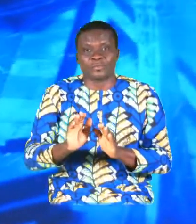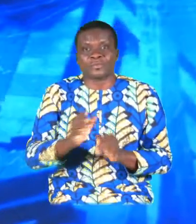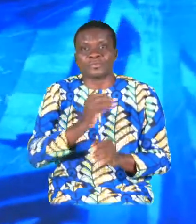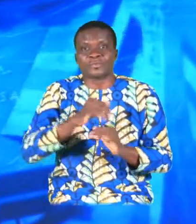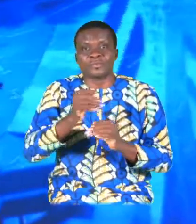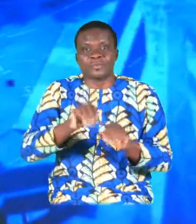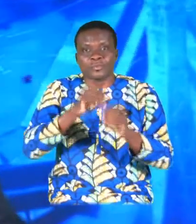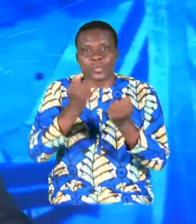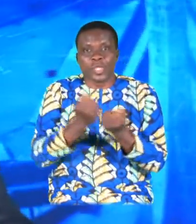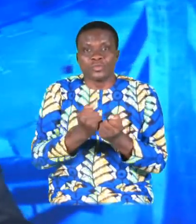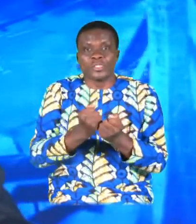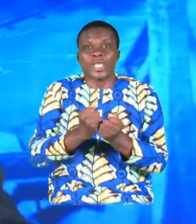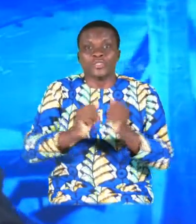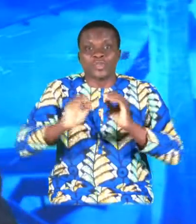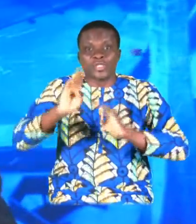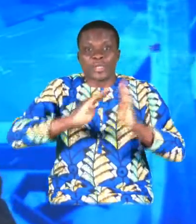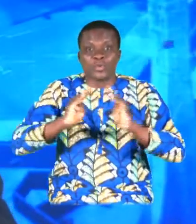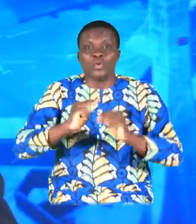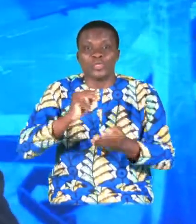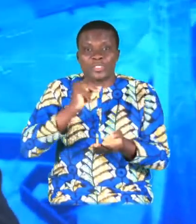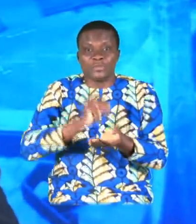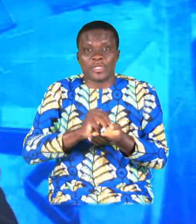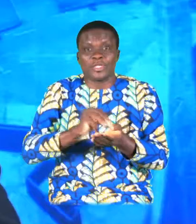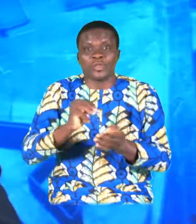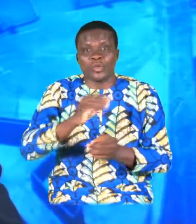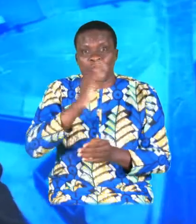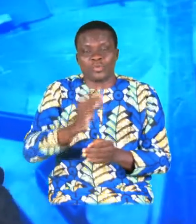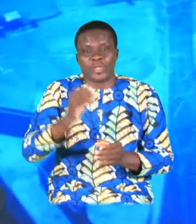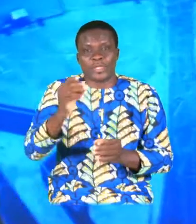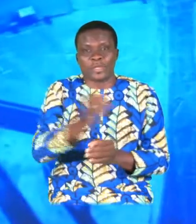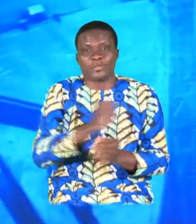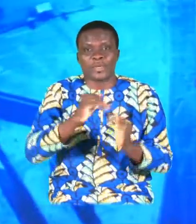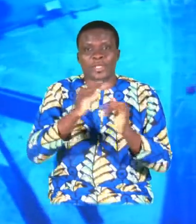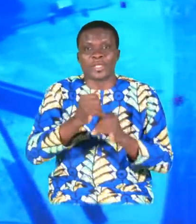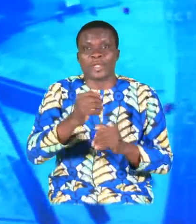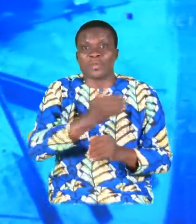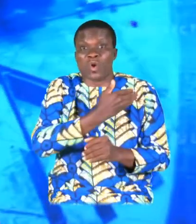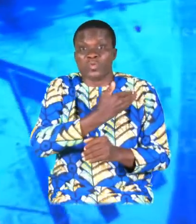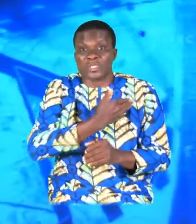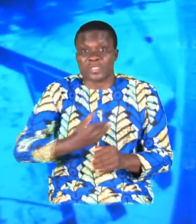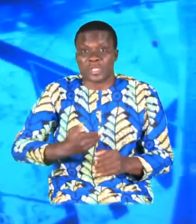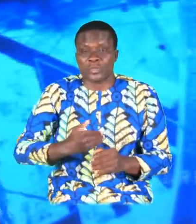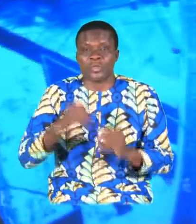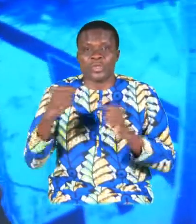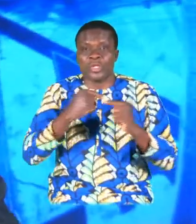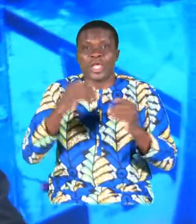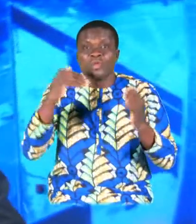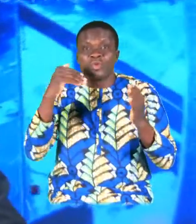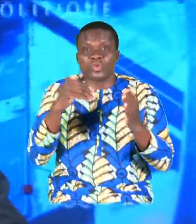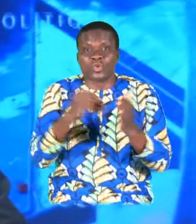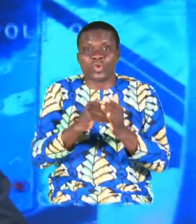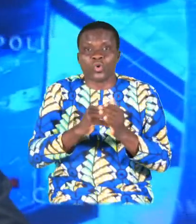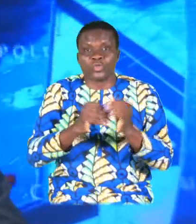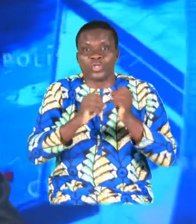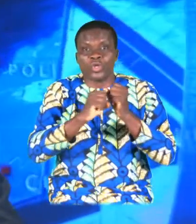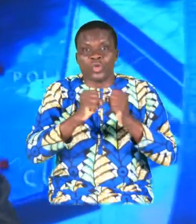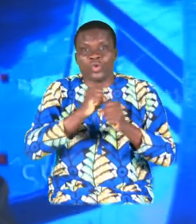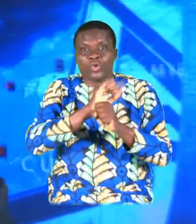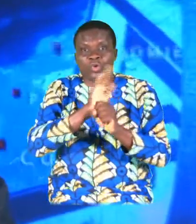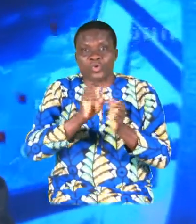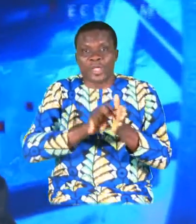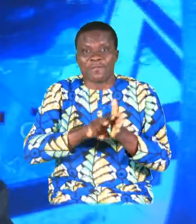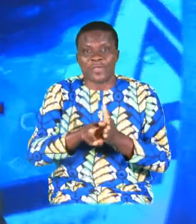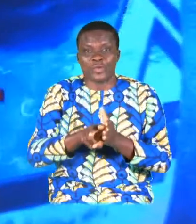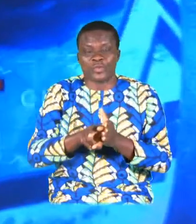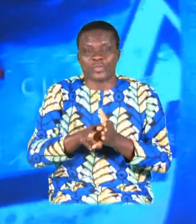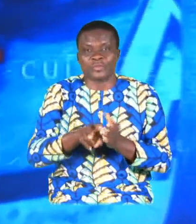puis l'association des biologistes médicaux du Bénin prend également très au sérieux la lutte contre la pandémie de à